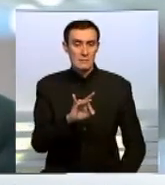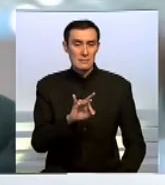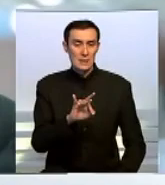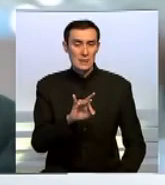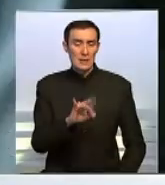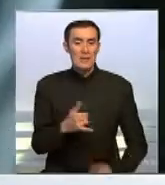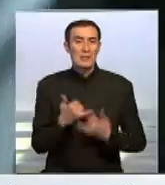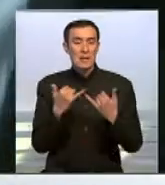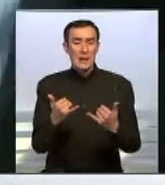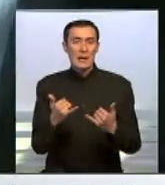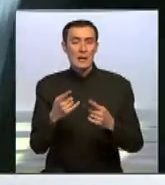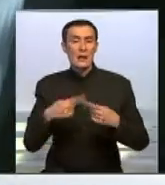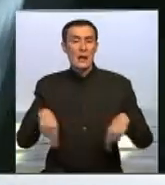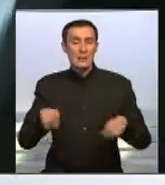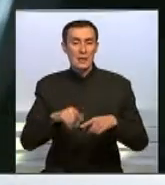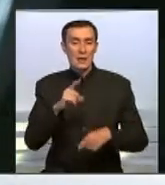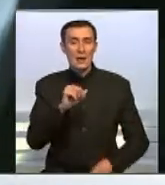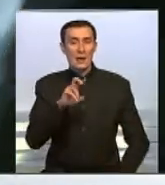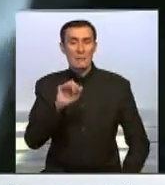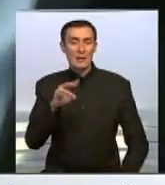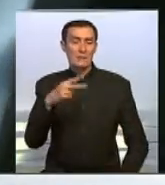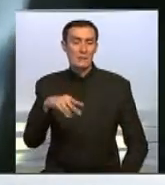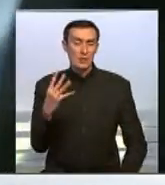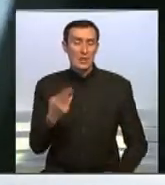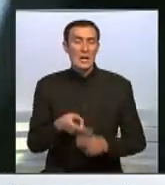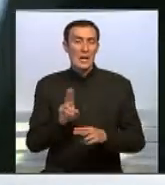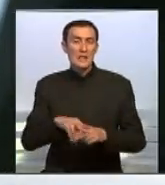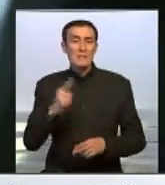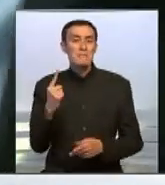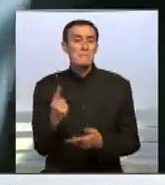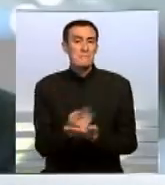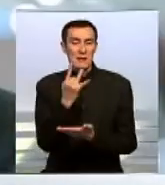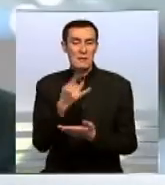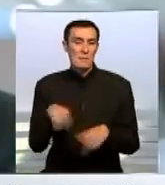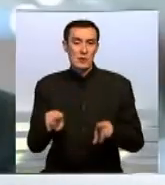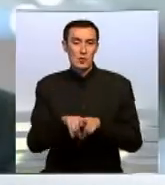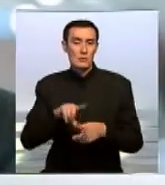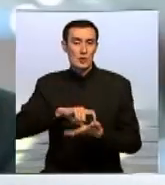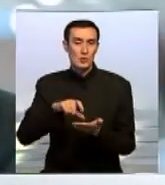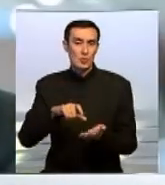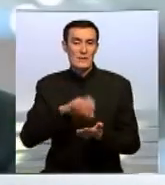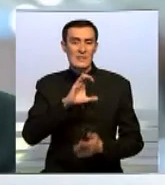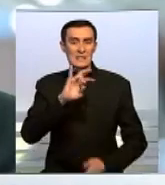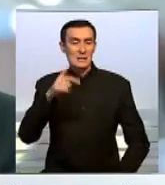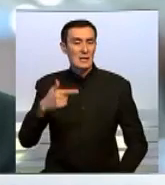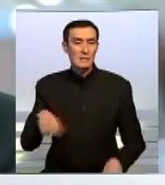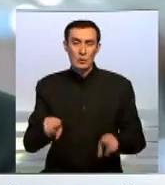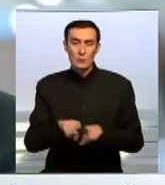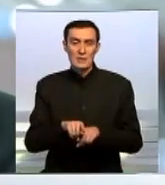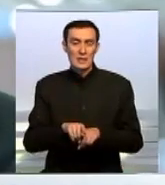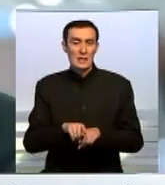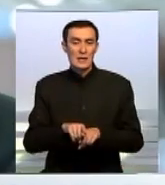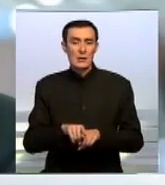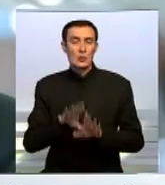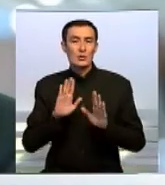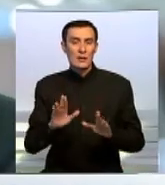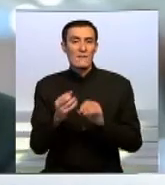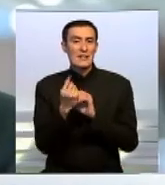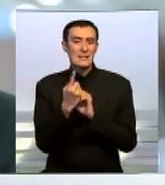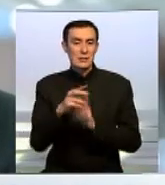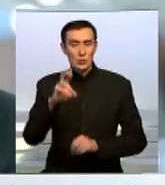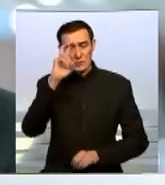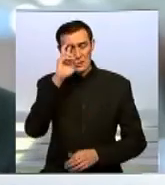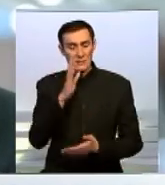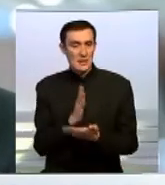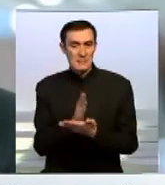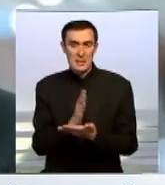для канала «Хабар-24». В принципе, это первая подобная студия в СНГ, и вообще она подобные инсталляции имеют только в 11 странах.